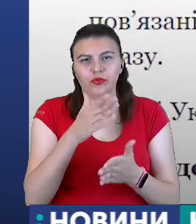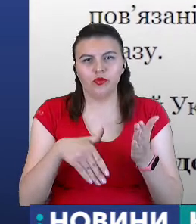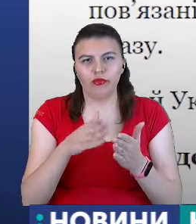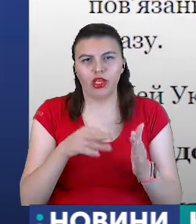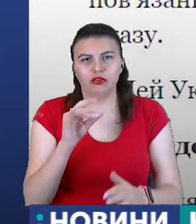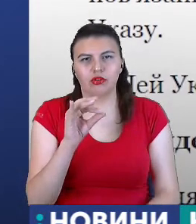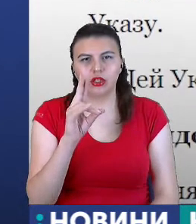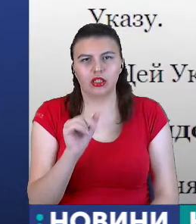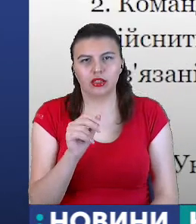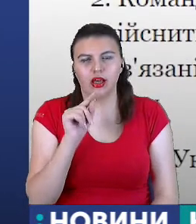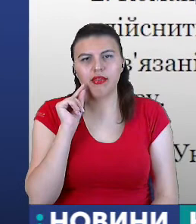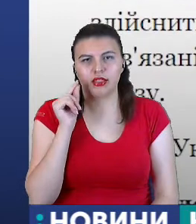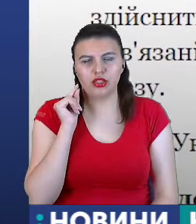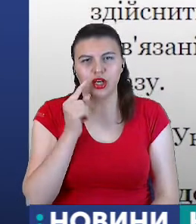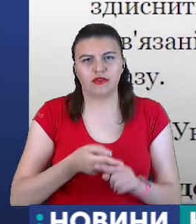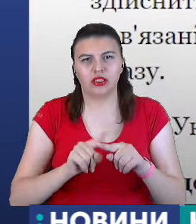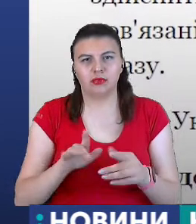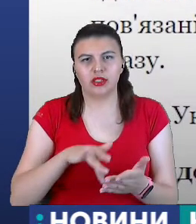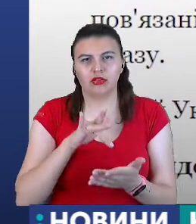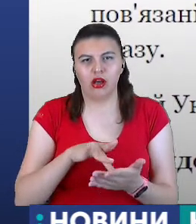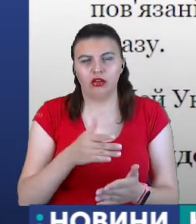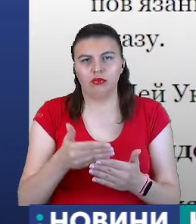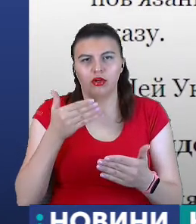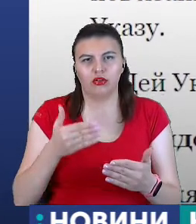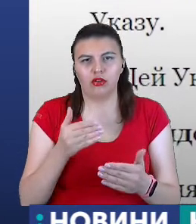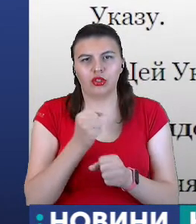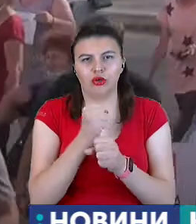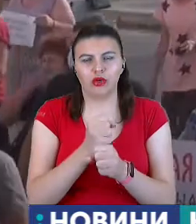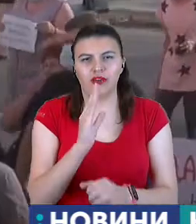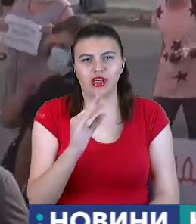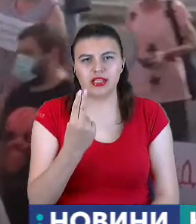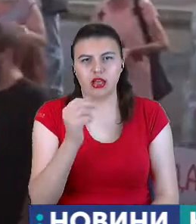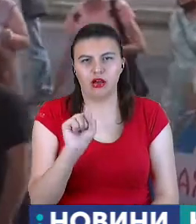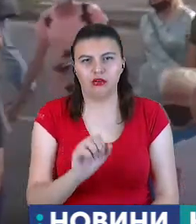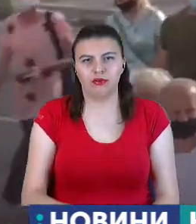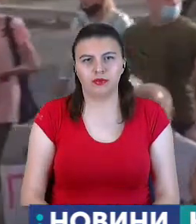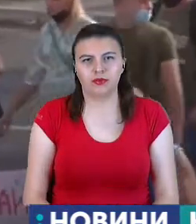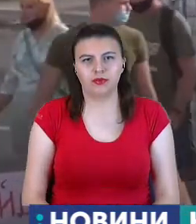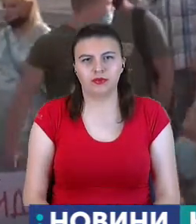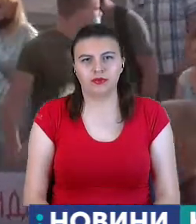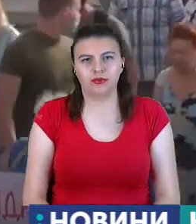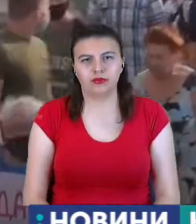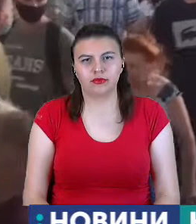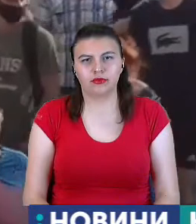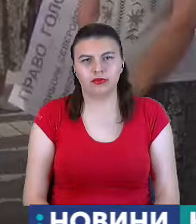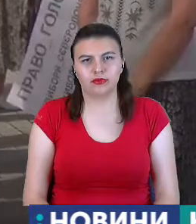та Лисичанська. В цих містах напередодні утворили військово-цивільні адміністрації. Підходьте, будь